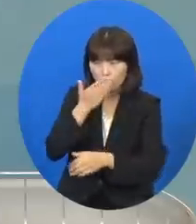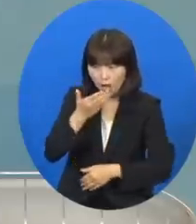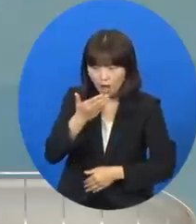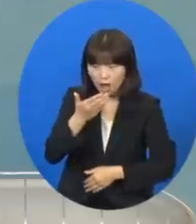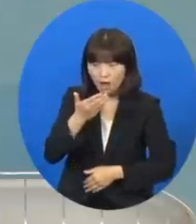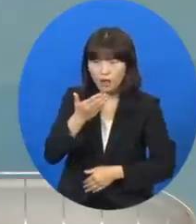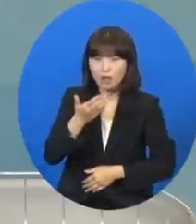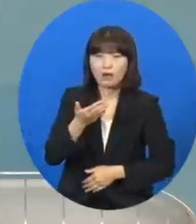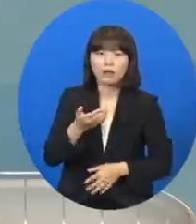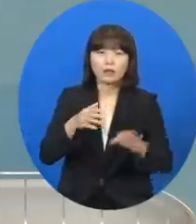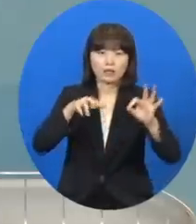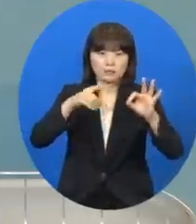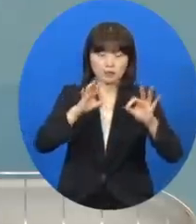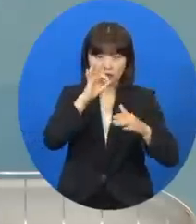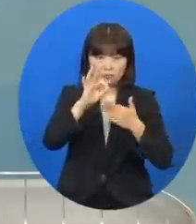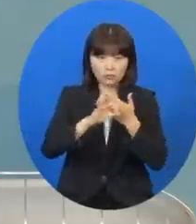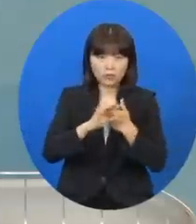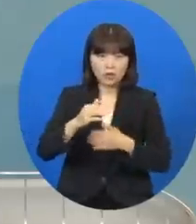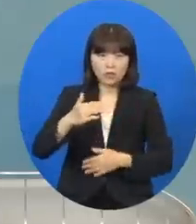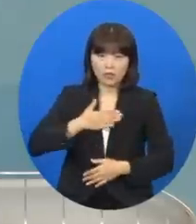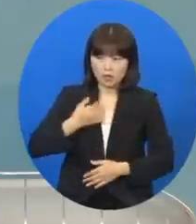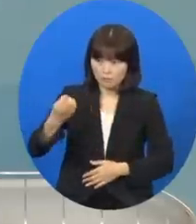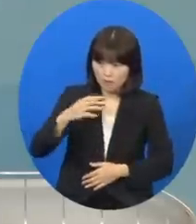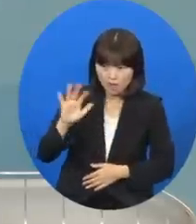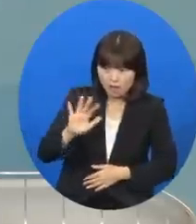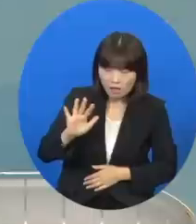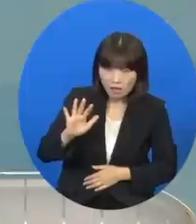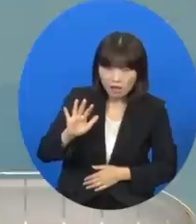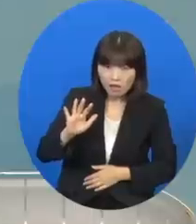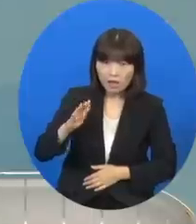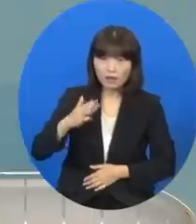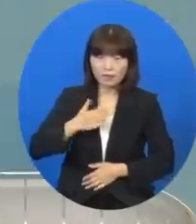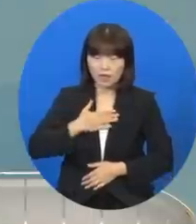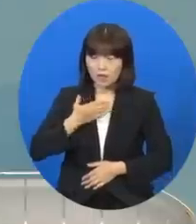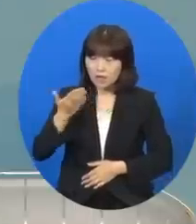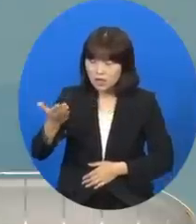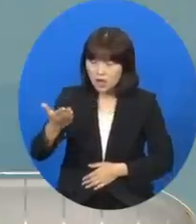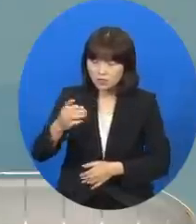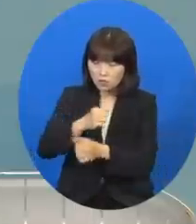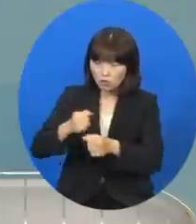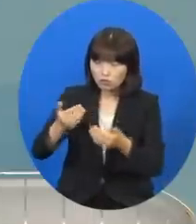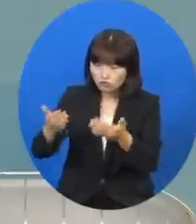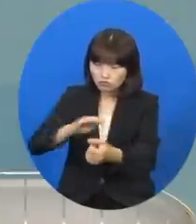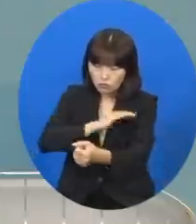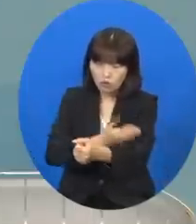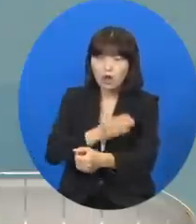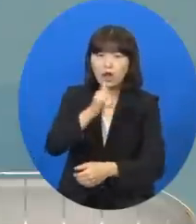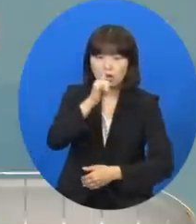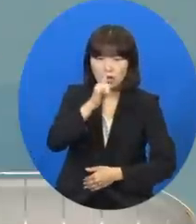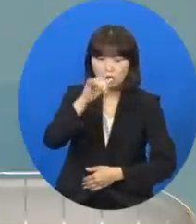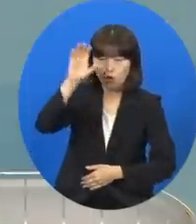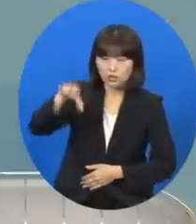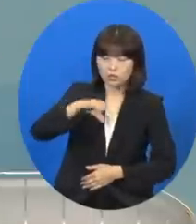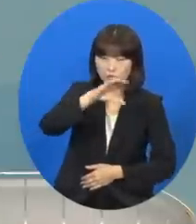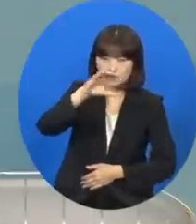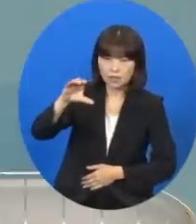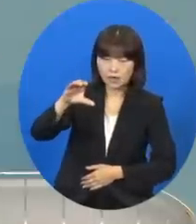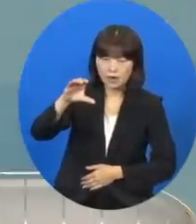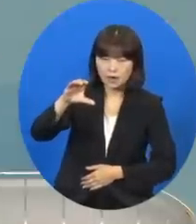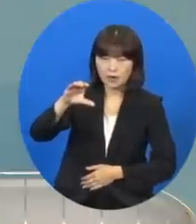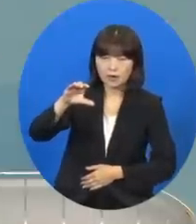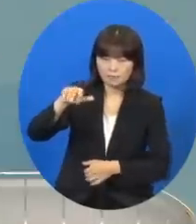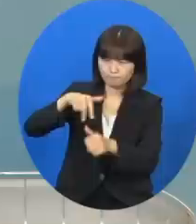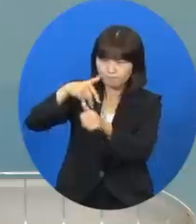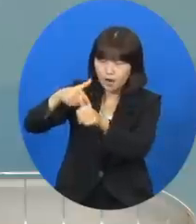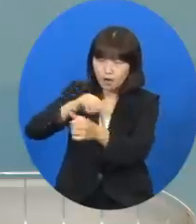10절에 나에게 말을 하지 않을 작정이요? 나에게는 당신을 놓아줄 권한도 있고 십자가에 처형할 권한도 있다는